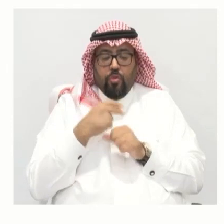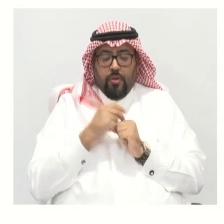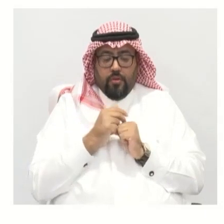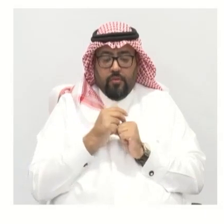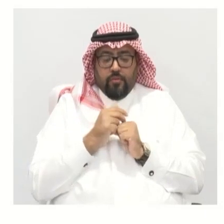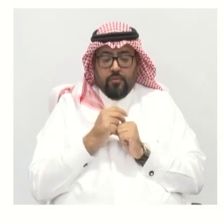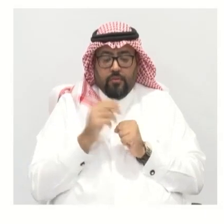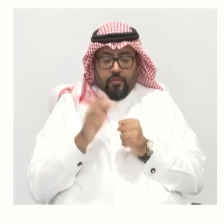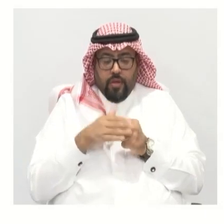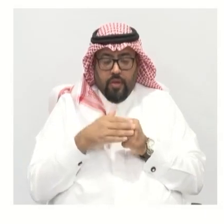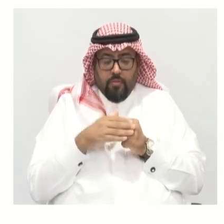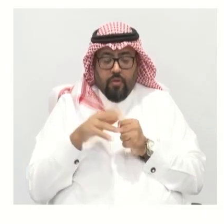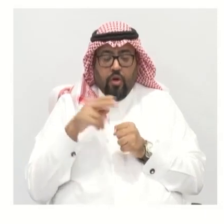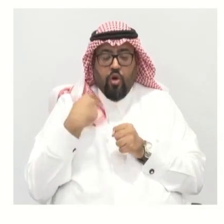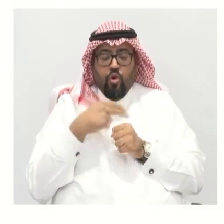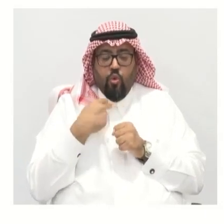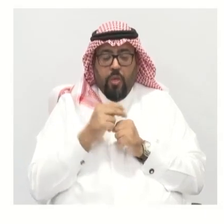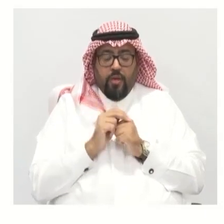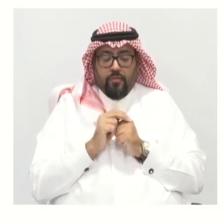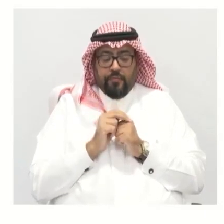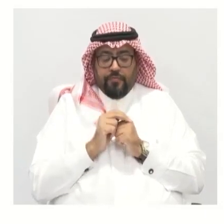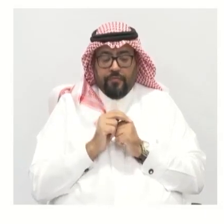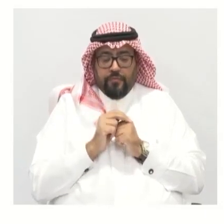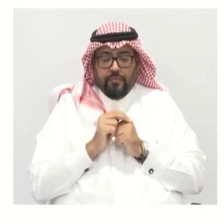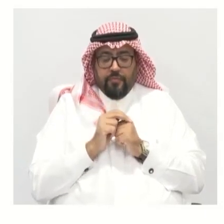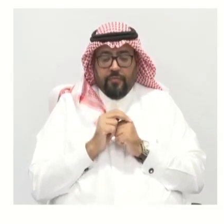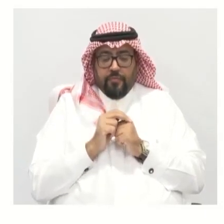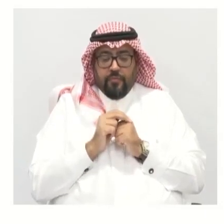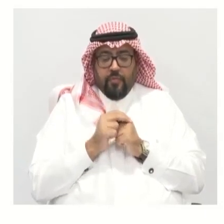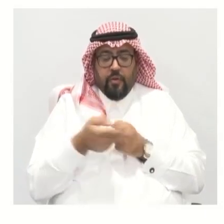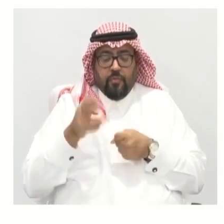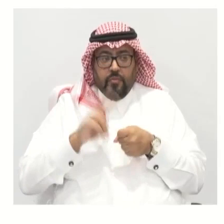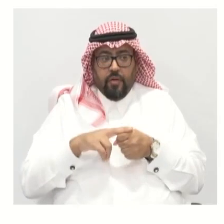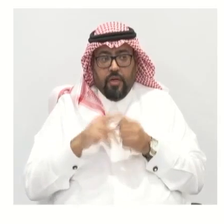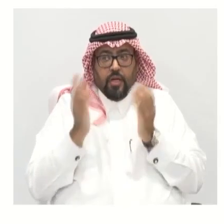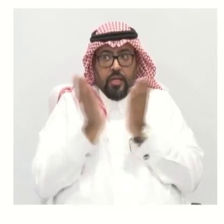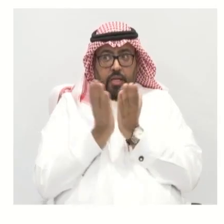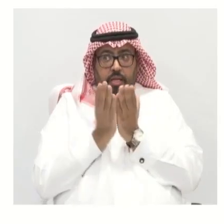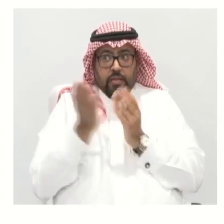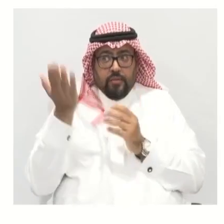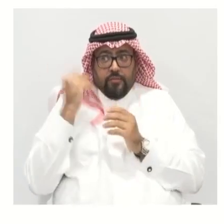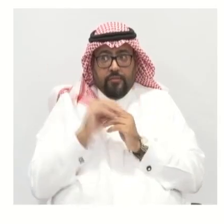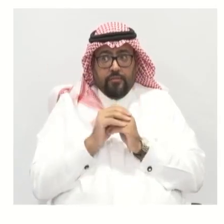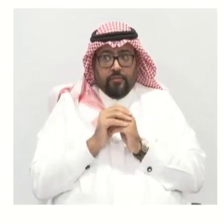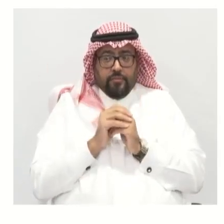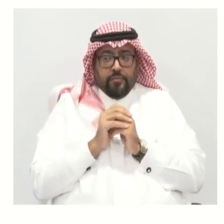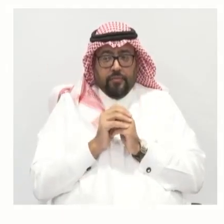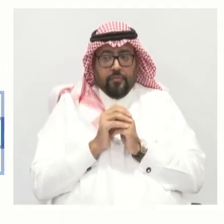الحكوميه الخدمات الحكوميه مراجعه لما سبق